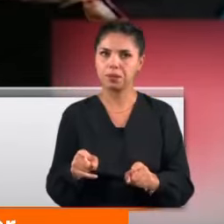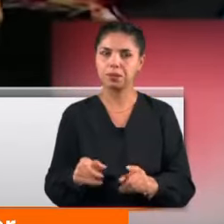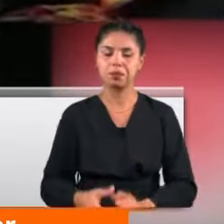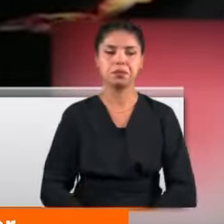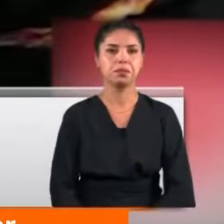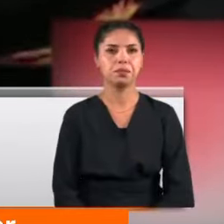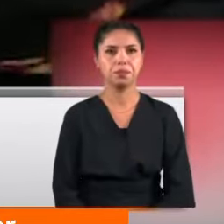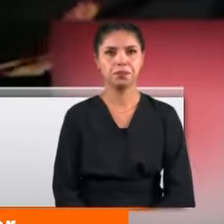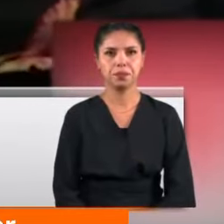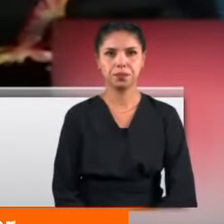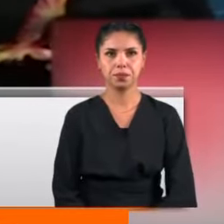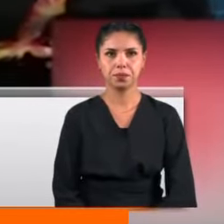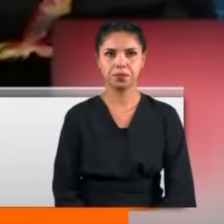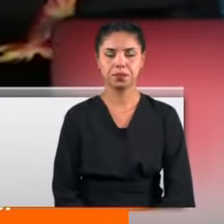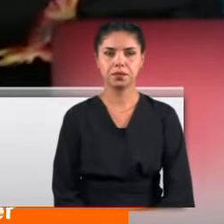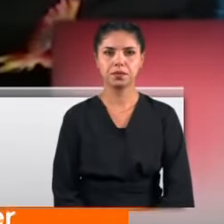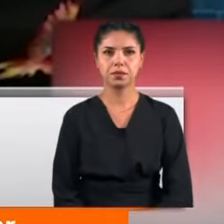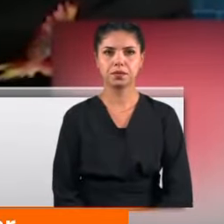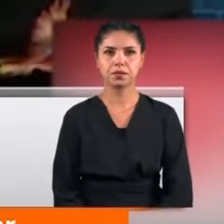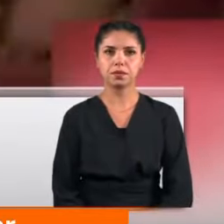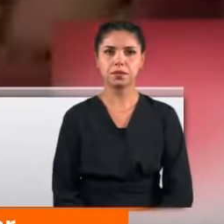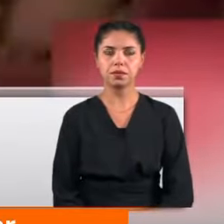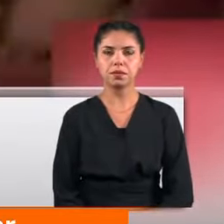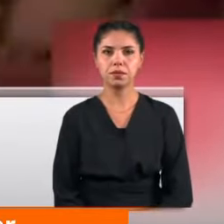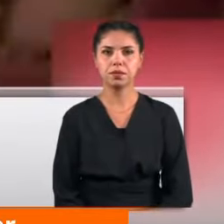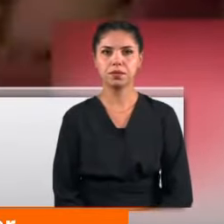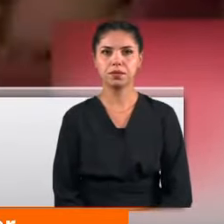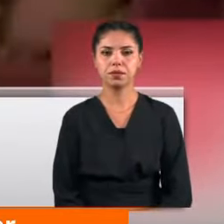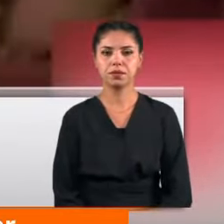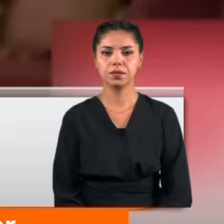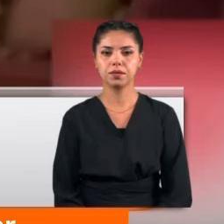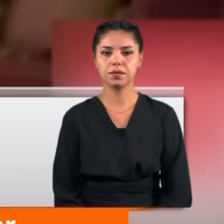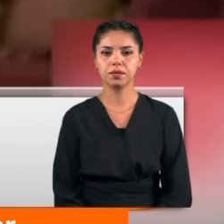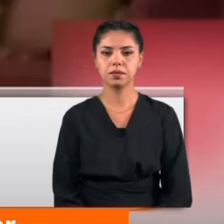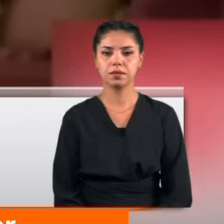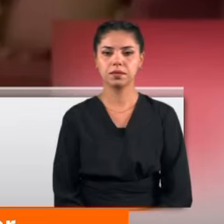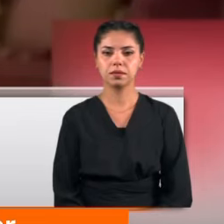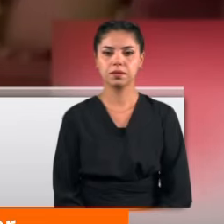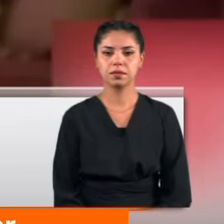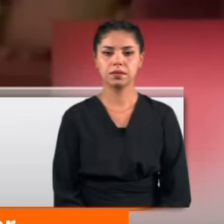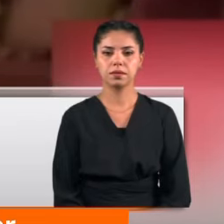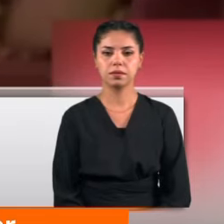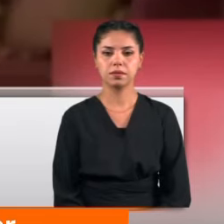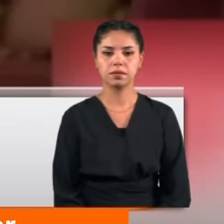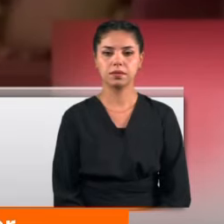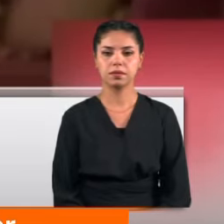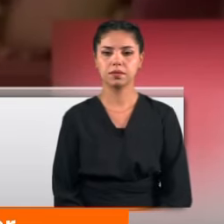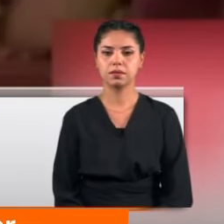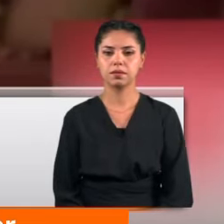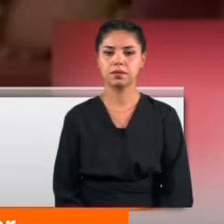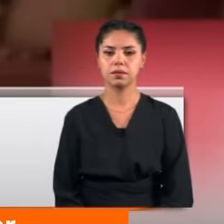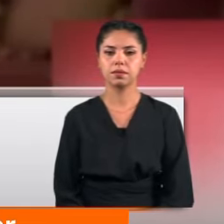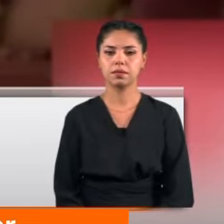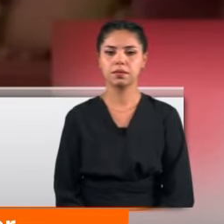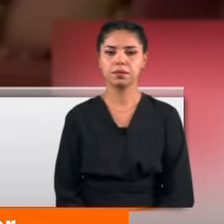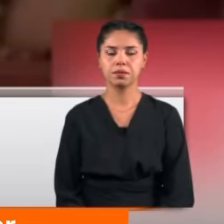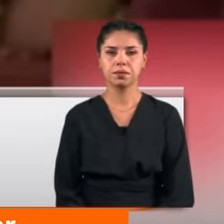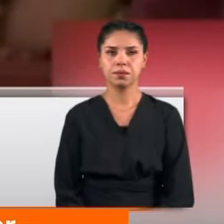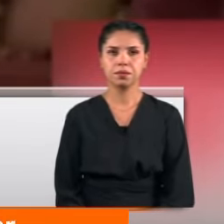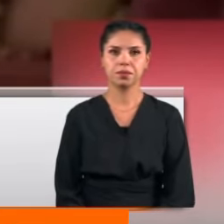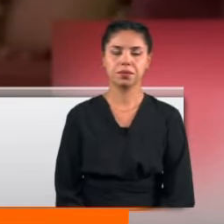korkutucu bir an olduğuna şüphe yok. Savaşa girmekten korkuyoruz çünkü savaş istemiyoruz. Bunun bölgesel bir savaşa